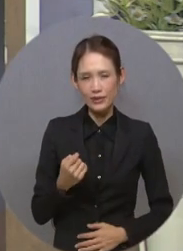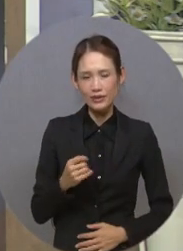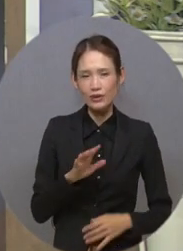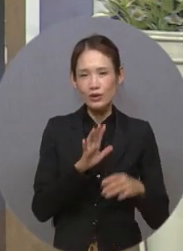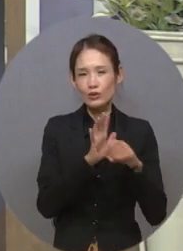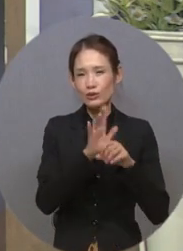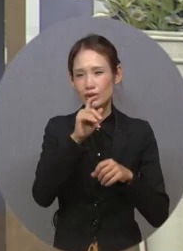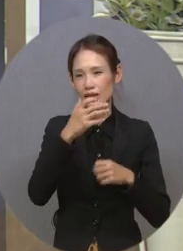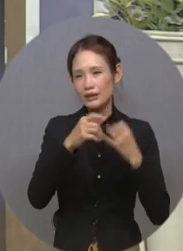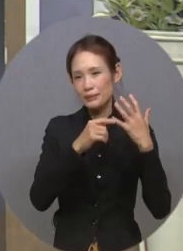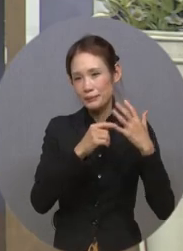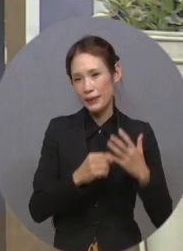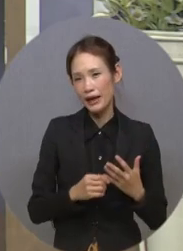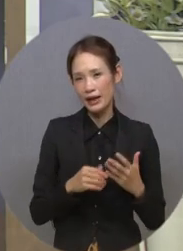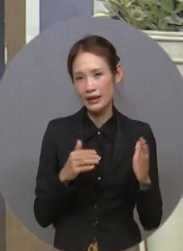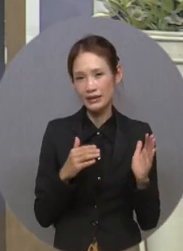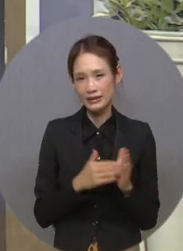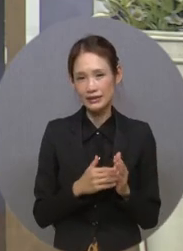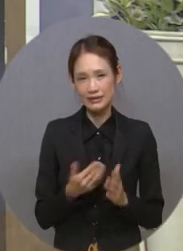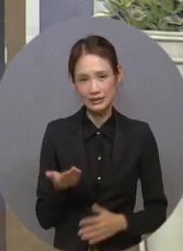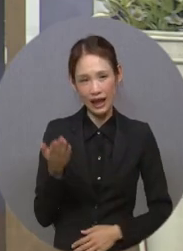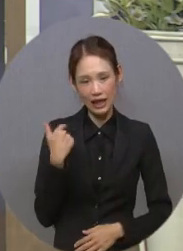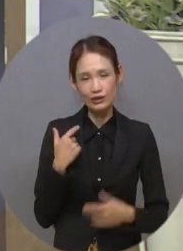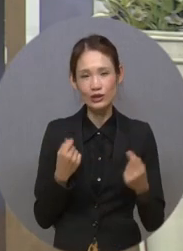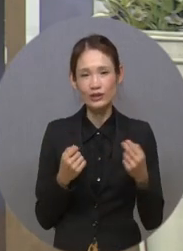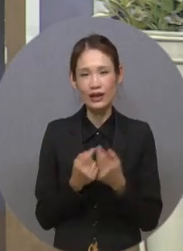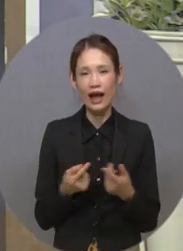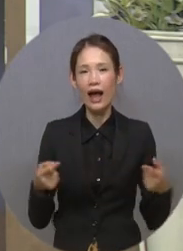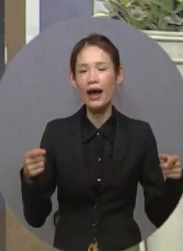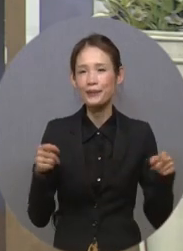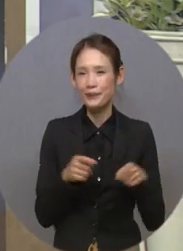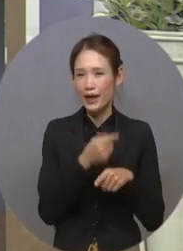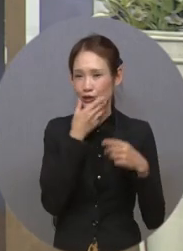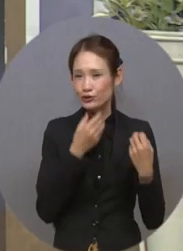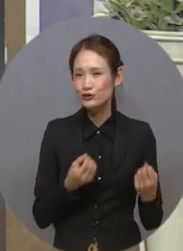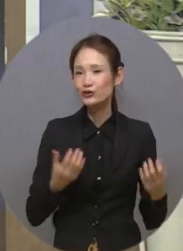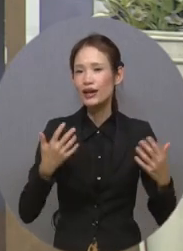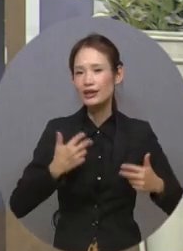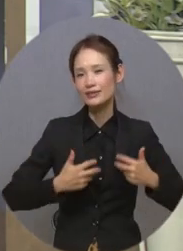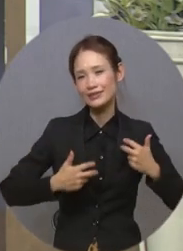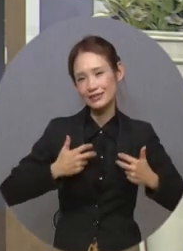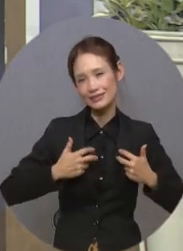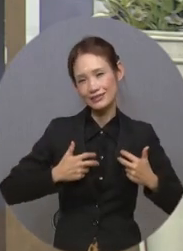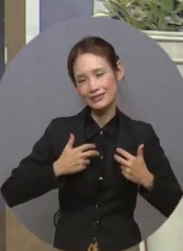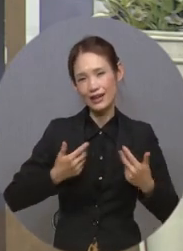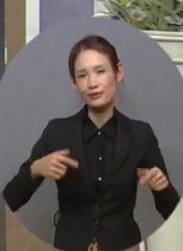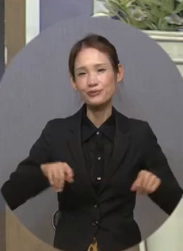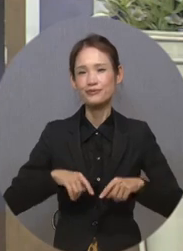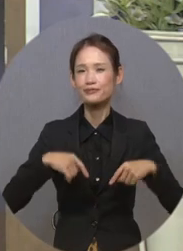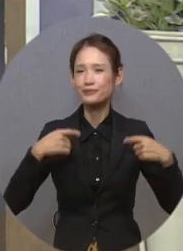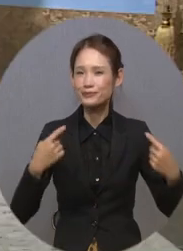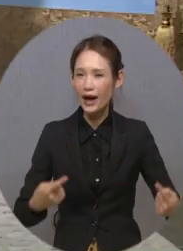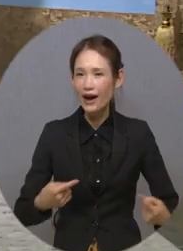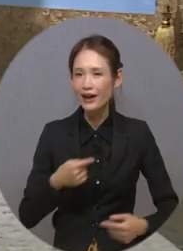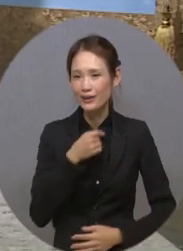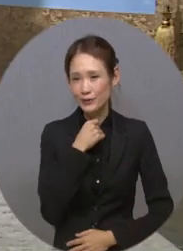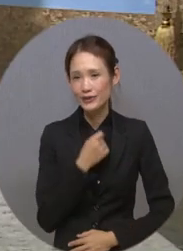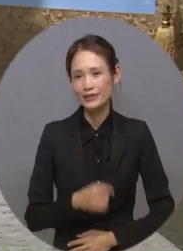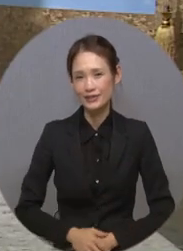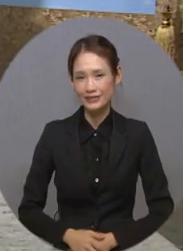종식이 돼서 이전처럼 이 축제를 다 함께 같이 좀 즐길 수 있는 그런 때가 왔으면 좋겠어요.